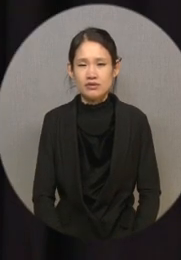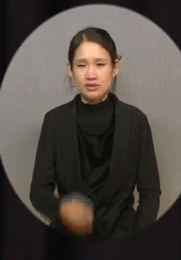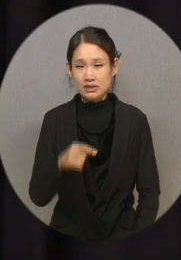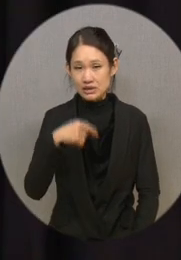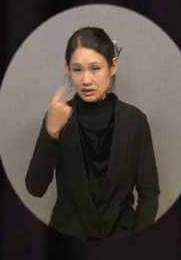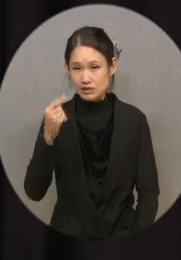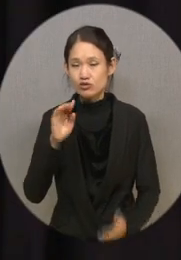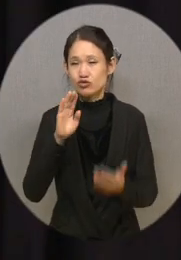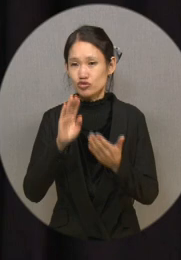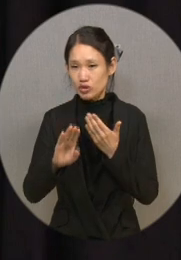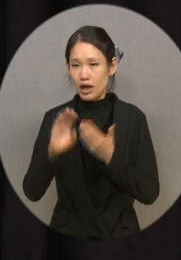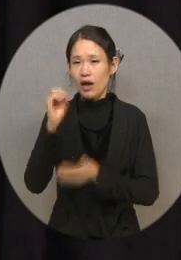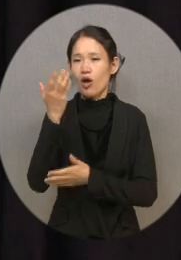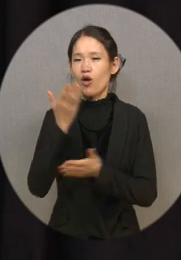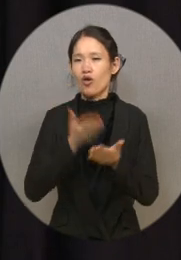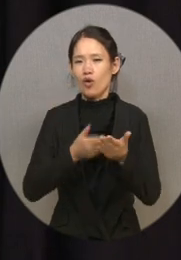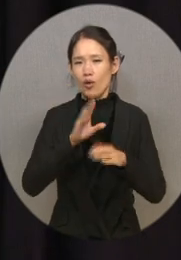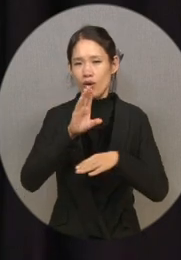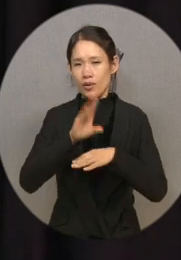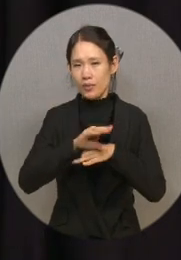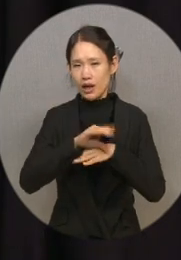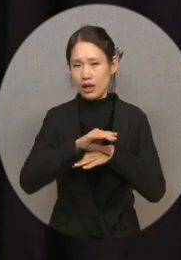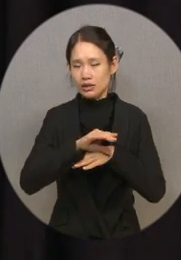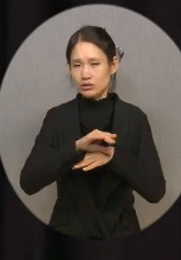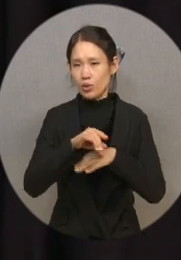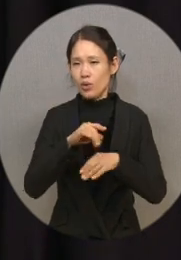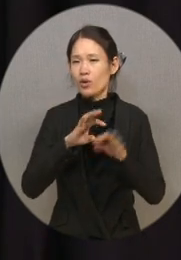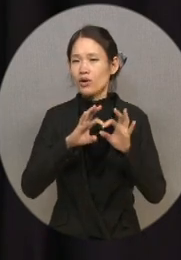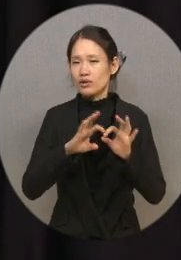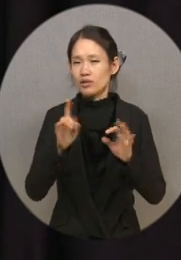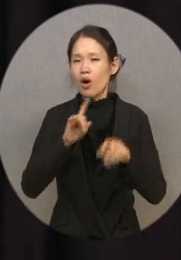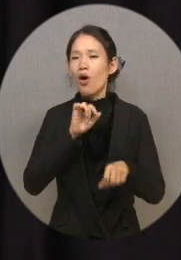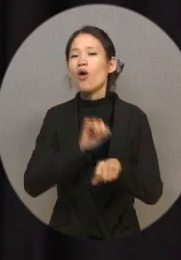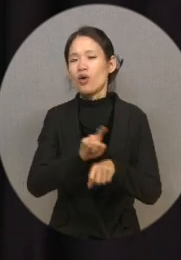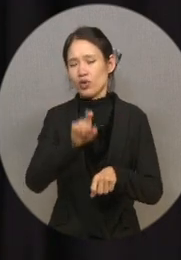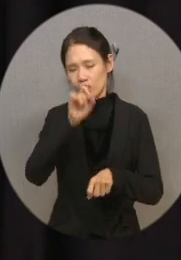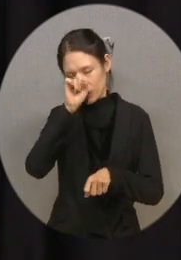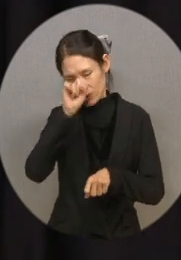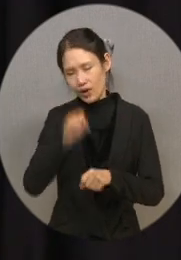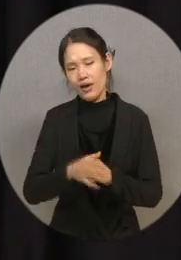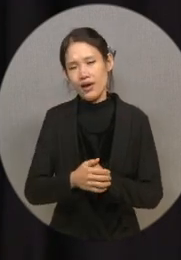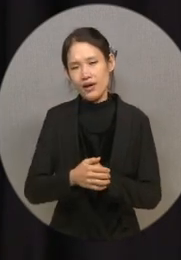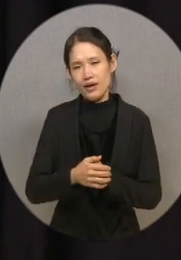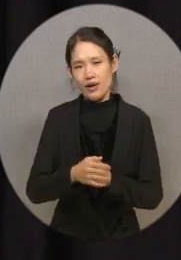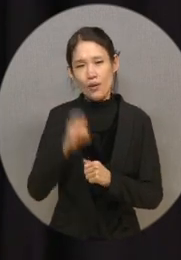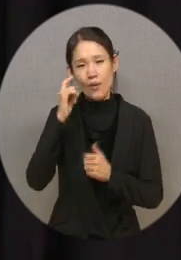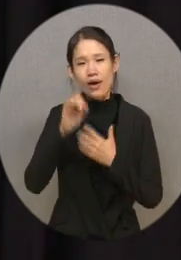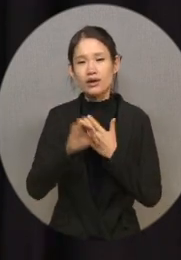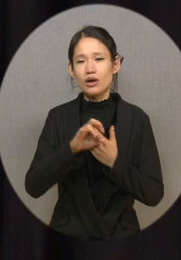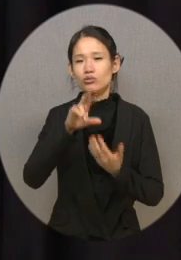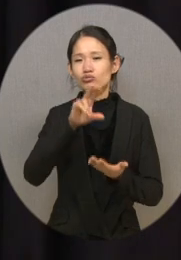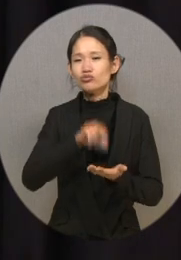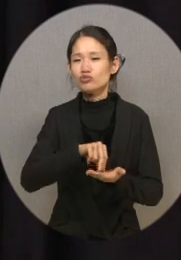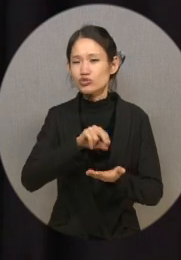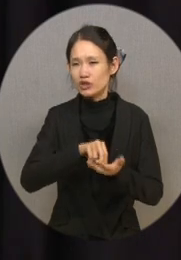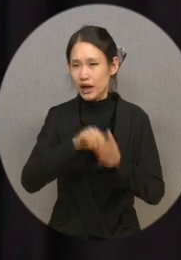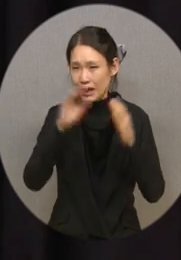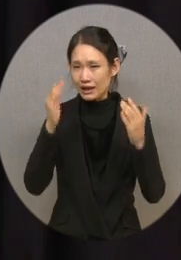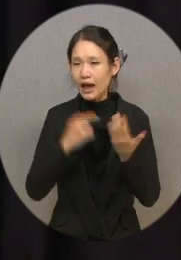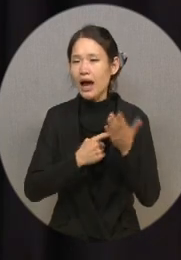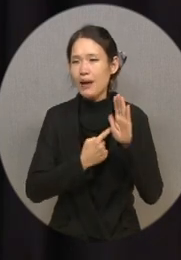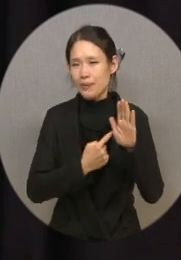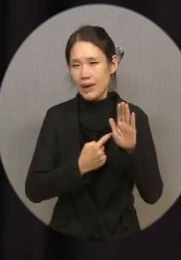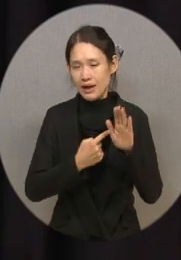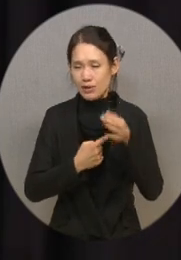다음날 각 언론 방송에서 잘했다. 이거 좋은 일이다. 왜냐하면 문제점은 다 사회에